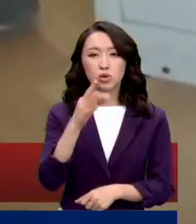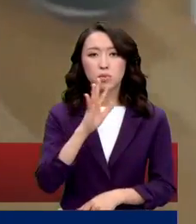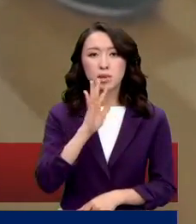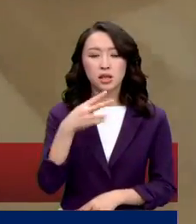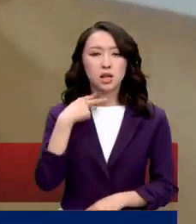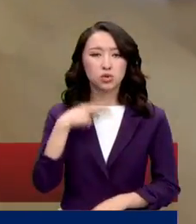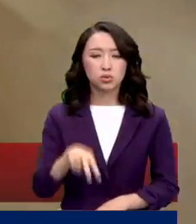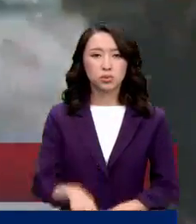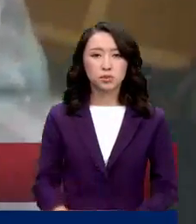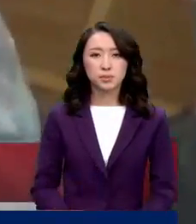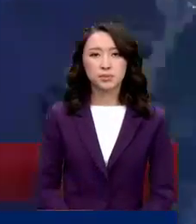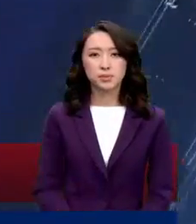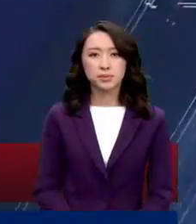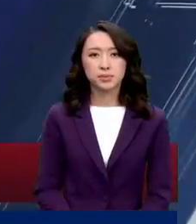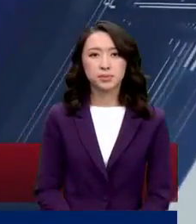5 лет тюрьмы.